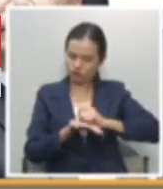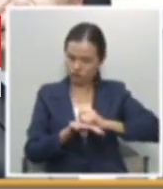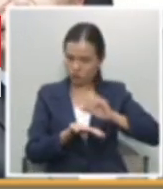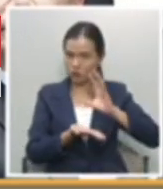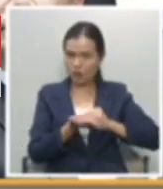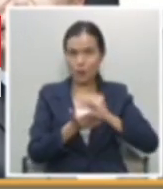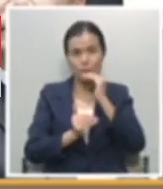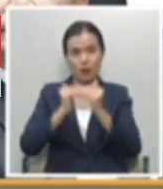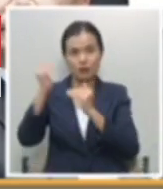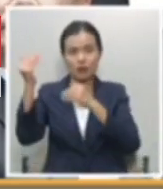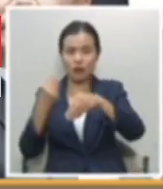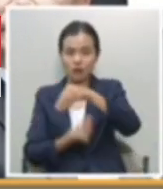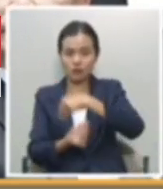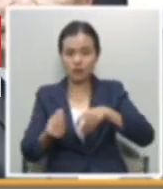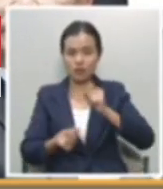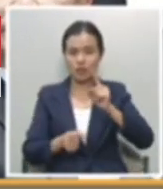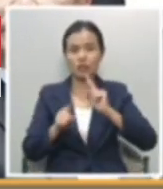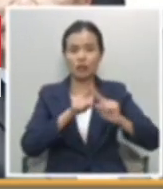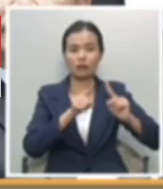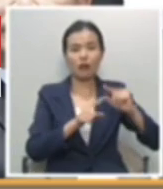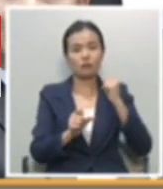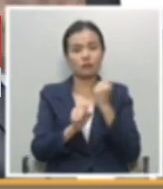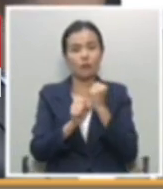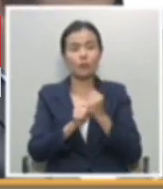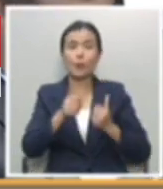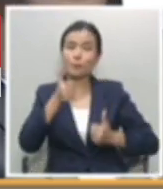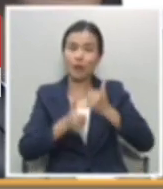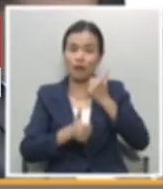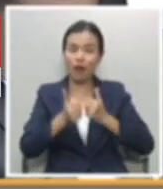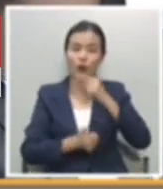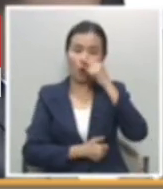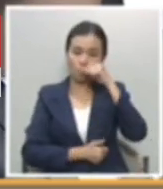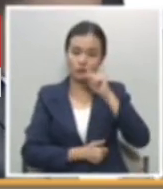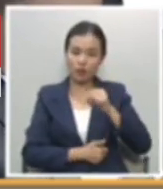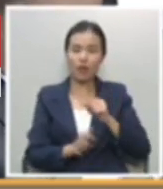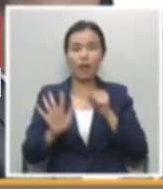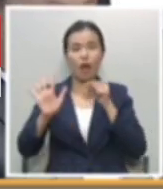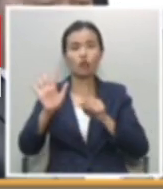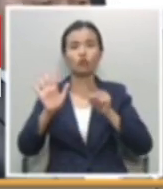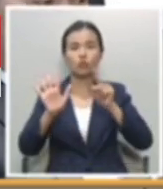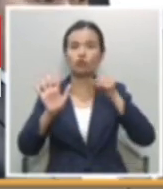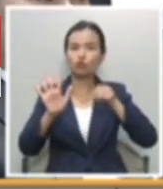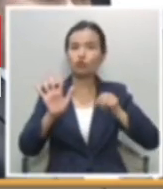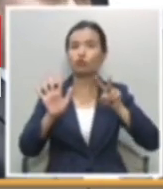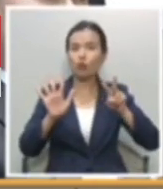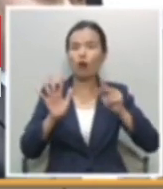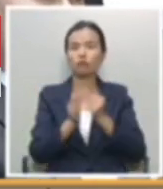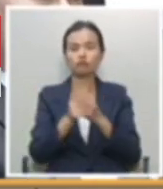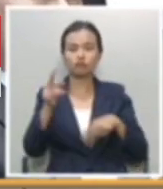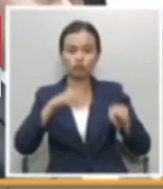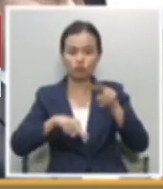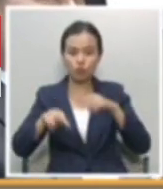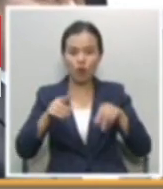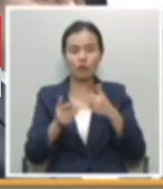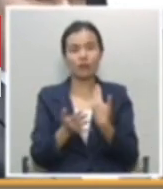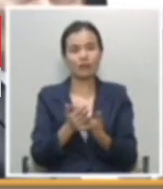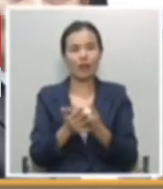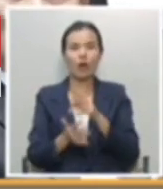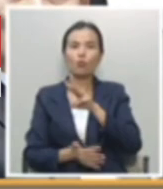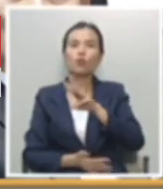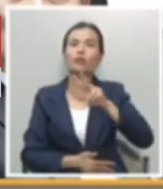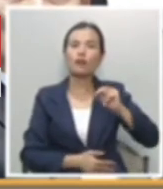การพัฒนาเศรษฐกิจและความสามารถในการแข่งขันของไทย 5.1.2 กำกับดูแลวินัยการเงินการ